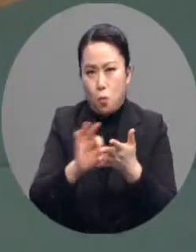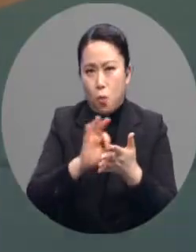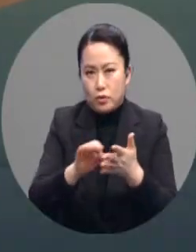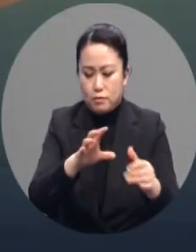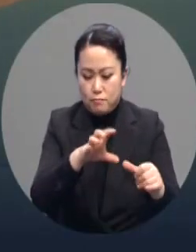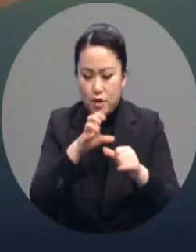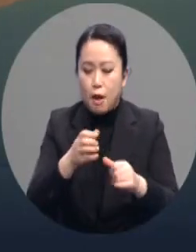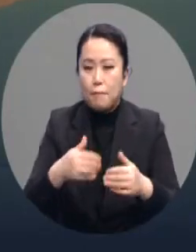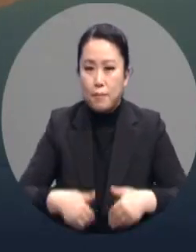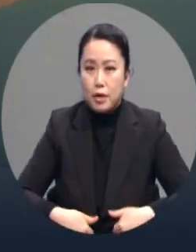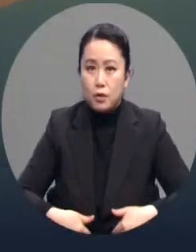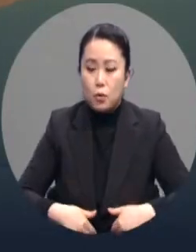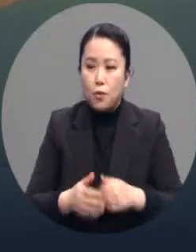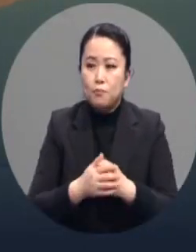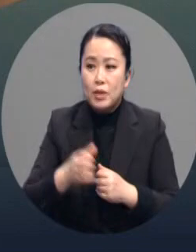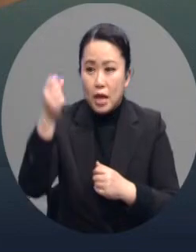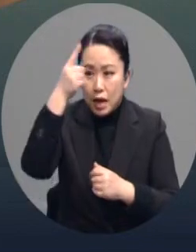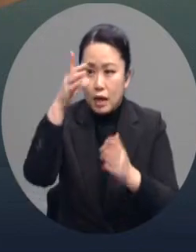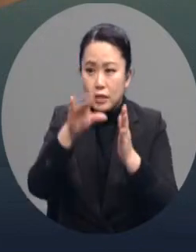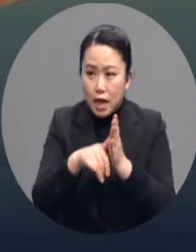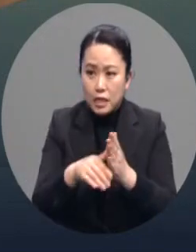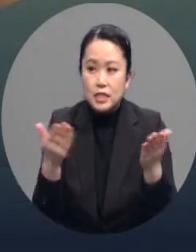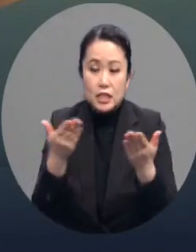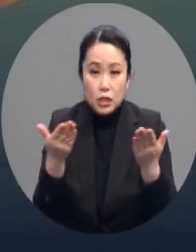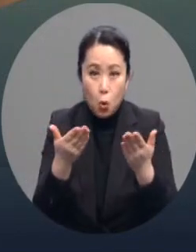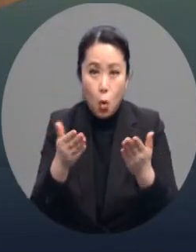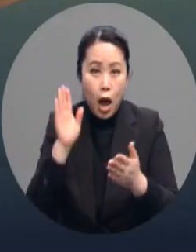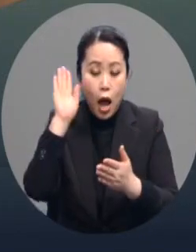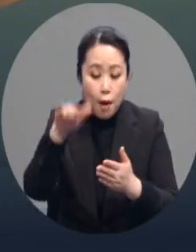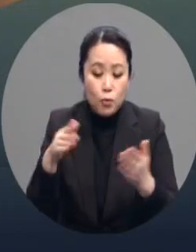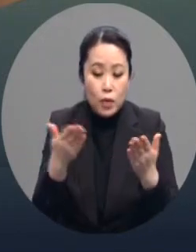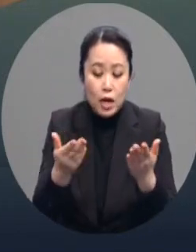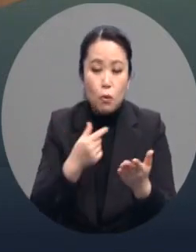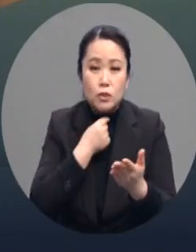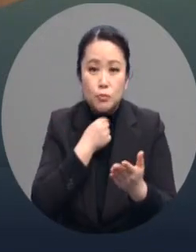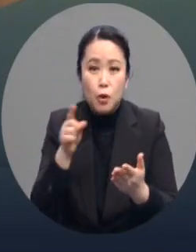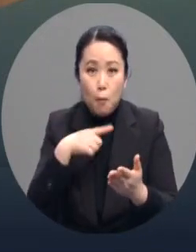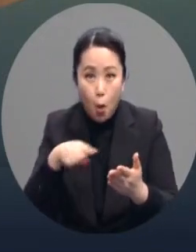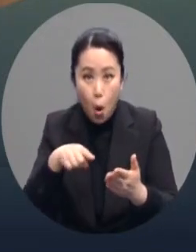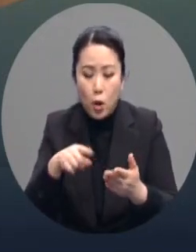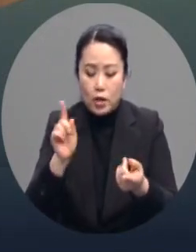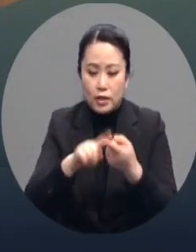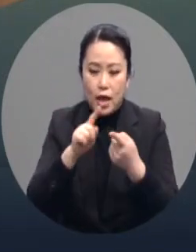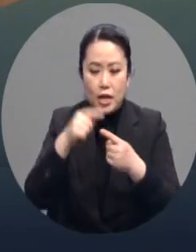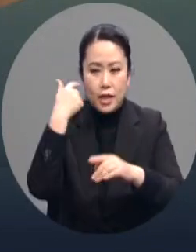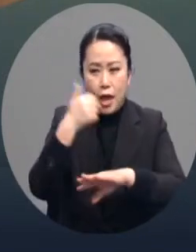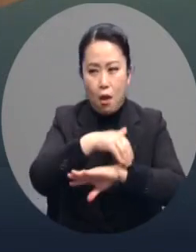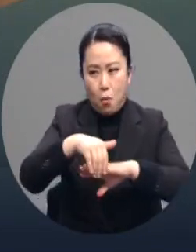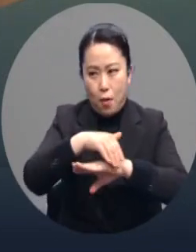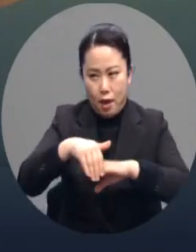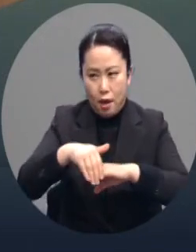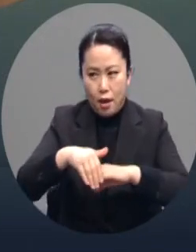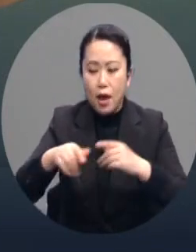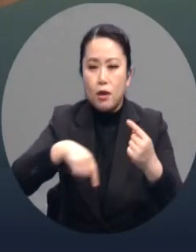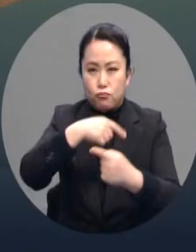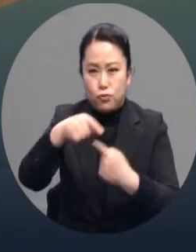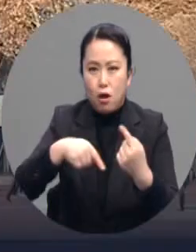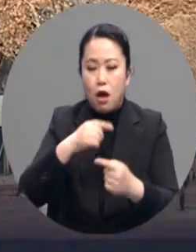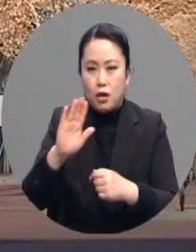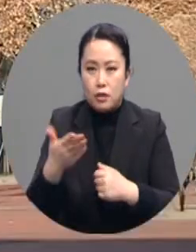경우엔 진로 디자인 학기제를 운영하며 여러 가지 뭐 진학 캠프, 진로 캠프를 통해서 학생들이 진로를